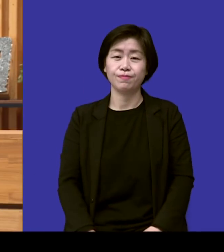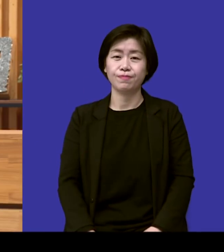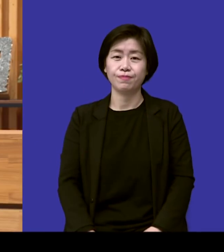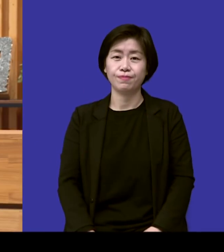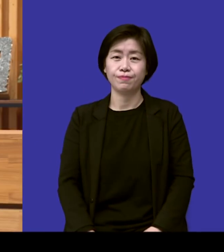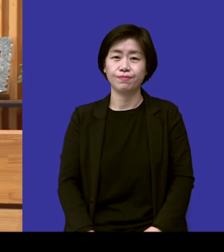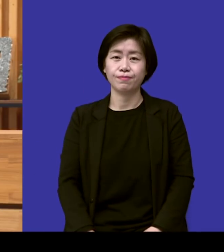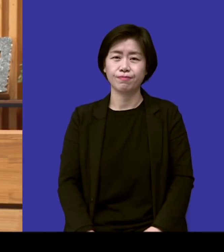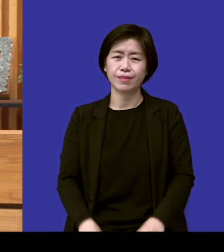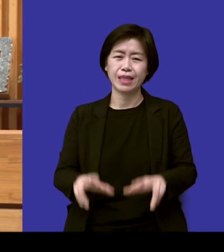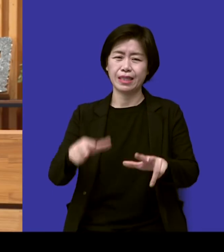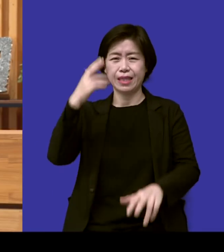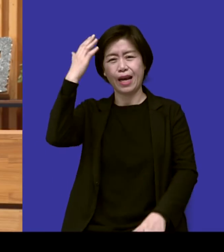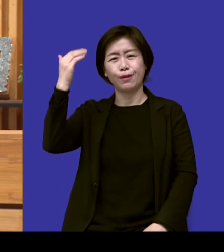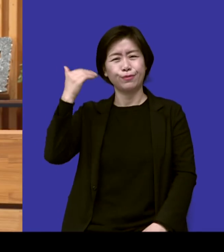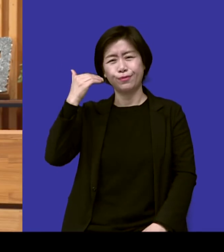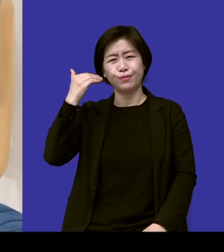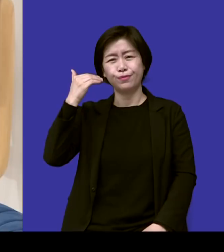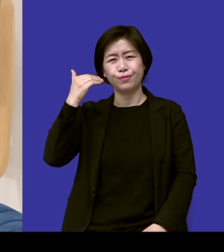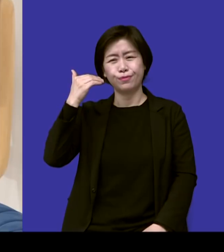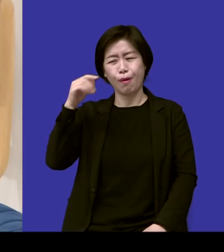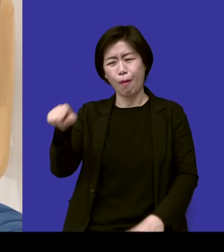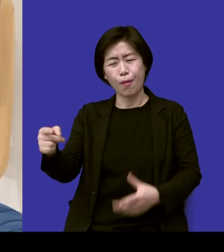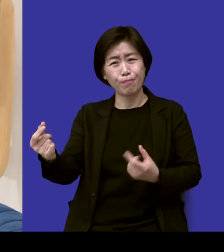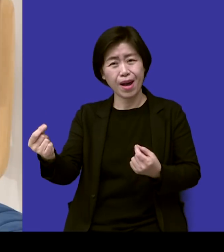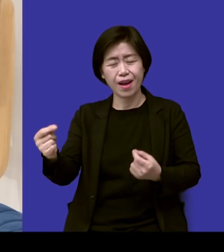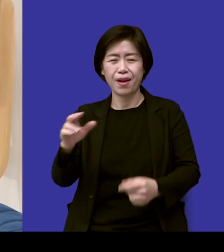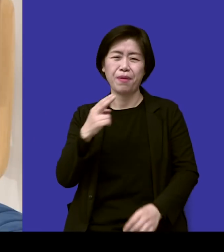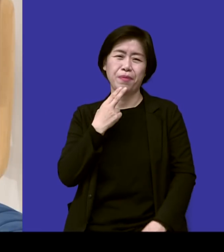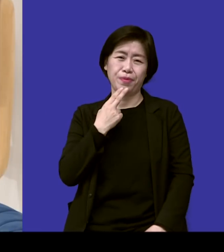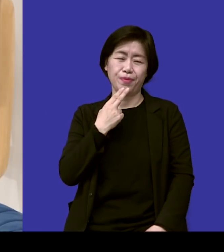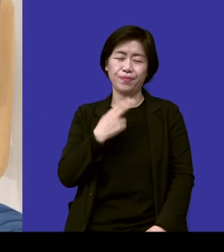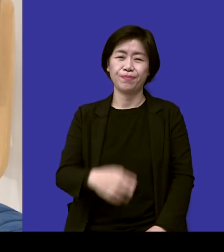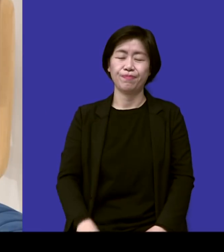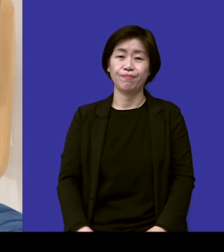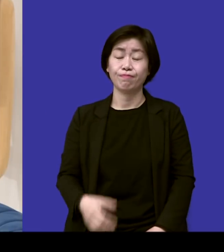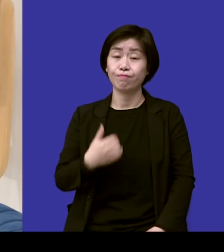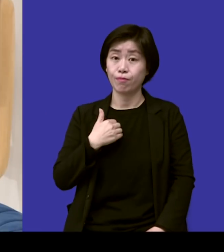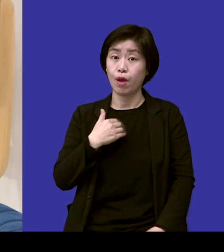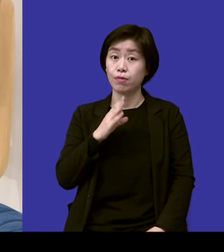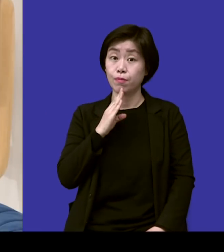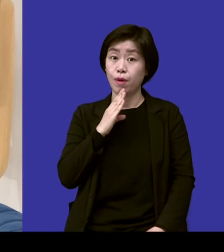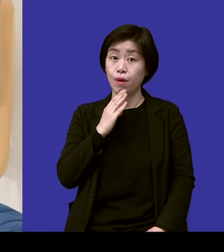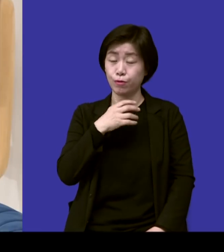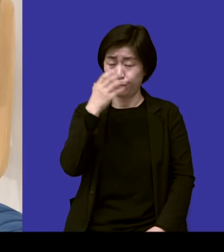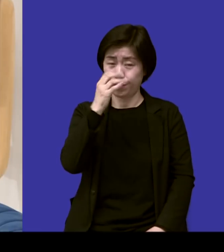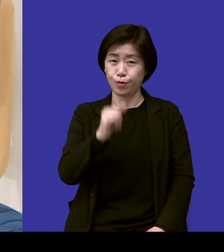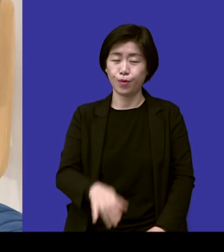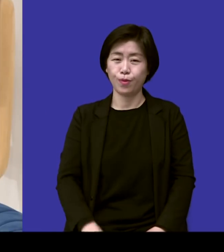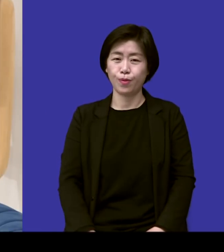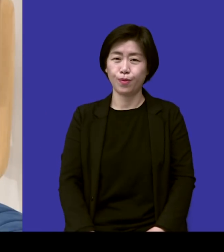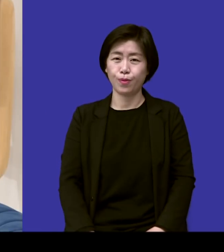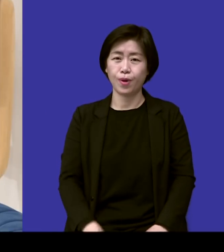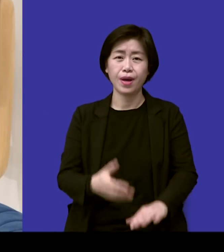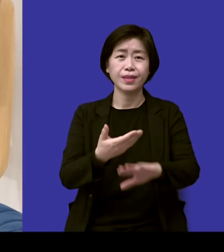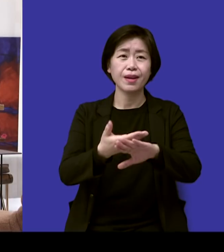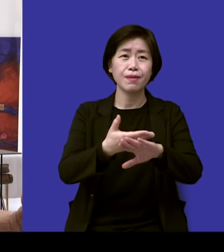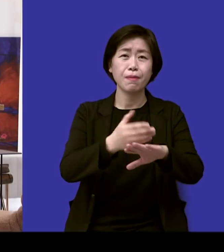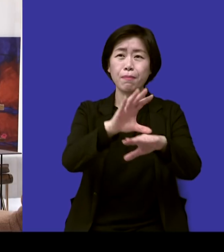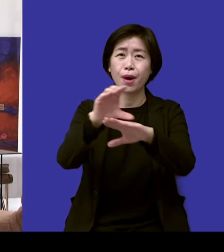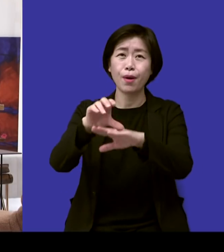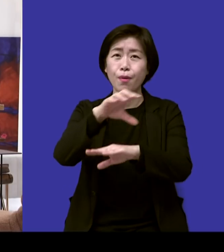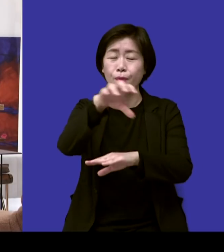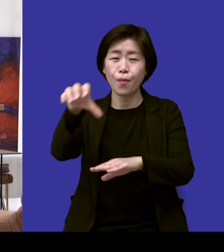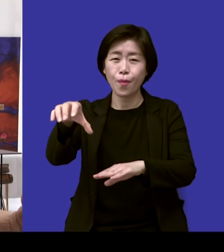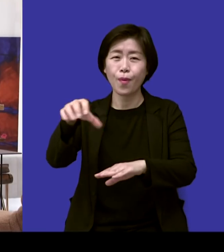공연들이 있는데 우린 그런 찬양 콘서트가 없어서 진짜 큰 꿈이에요. 막 아 그래요. 세상적인 방송 나가서도 얘기하고 싶은데 예. 말할